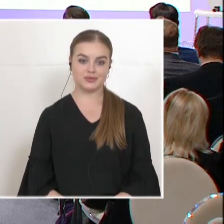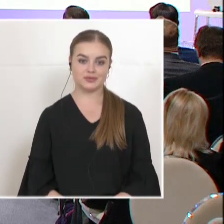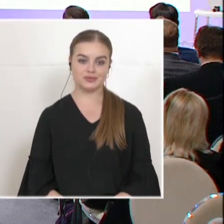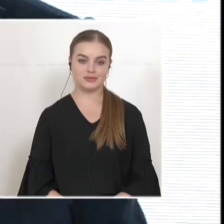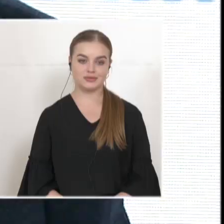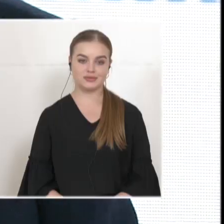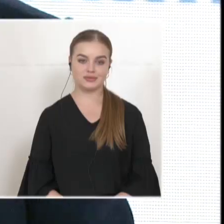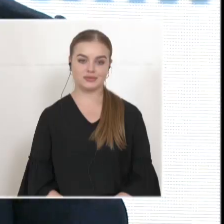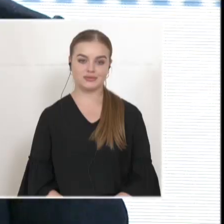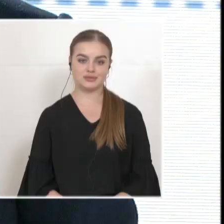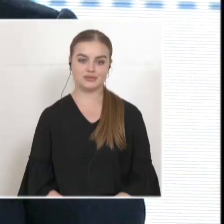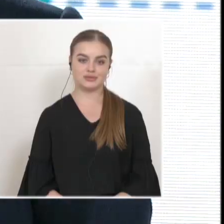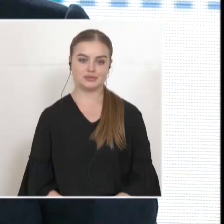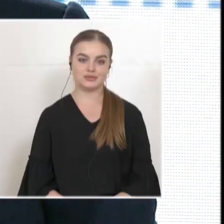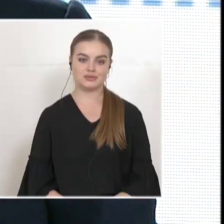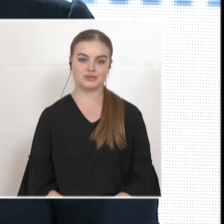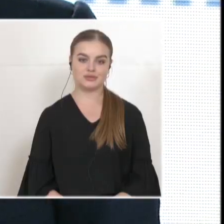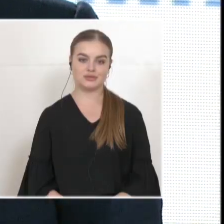Працюй слайд.